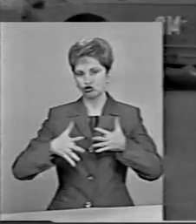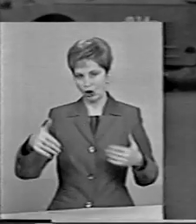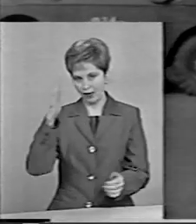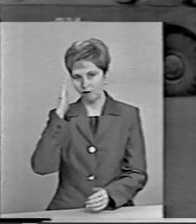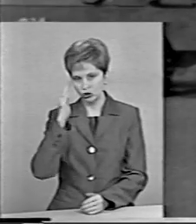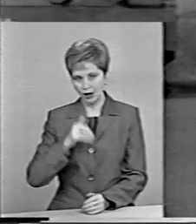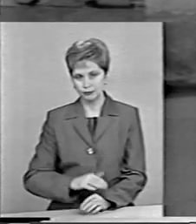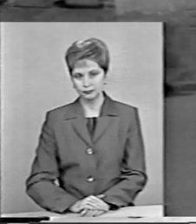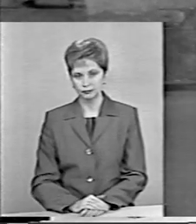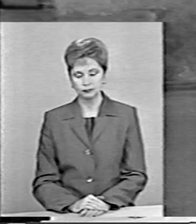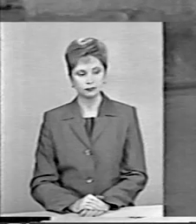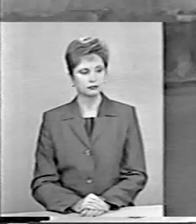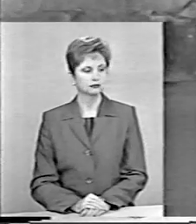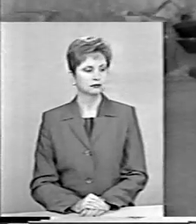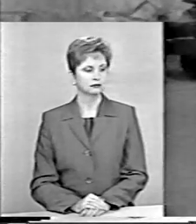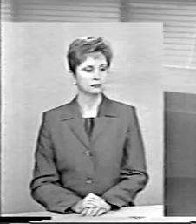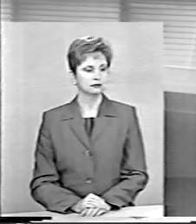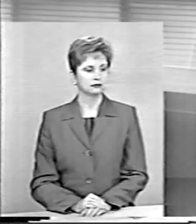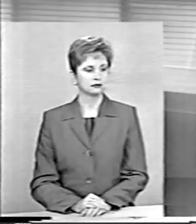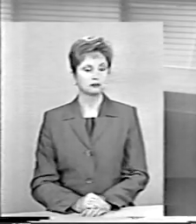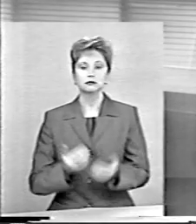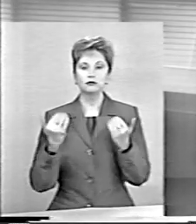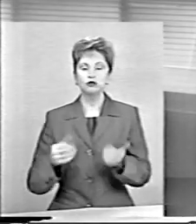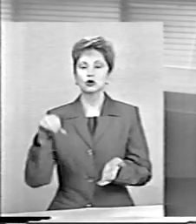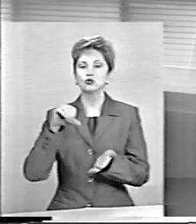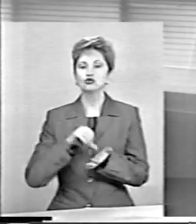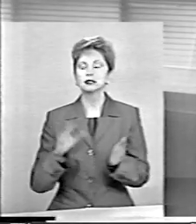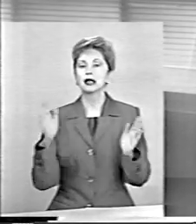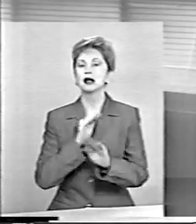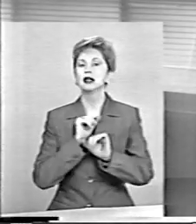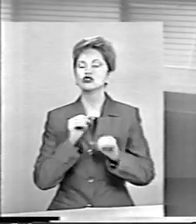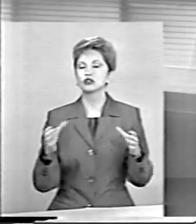Наталья Астафьева, Сергей Исаков, УРТ, Курган. Сегодня